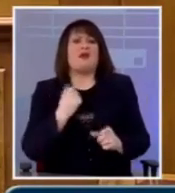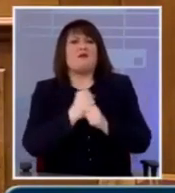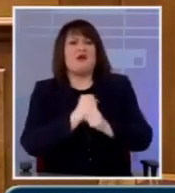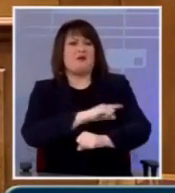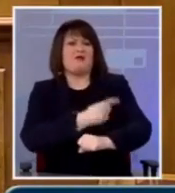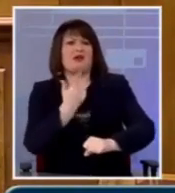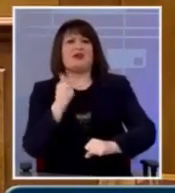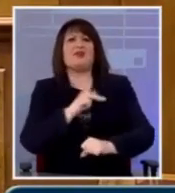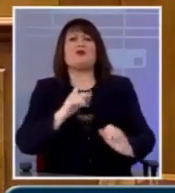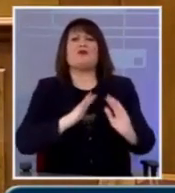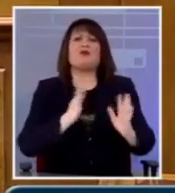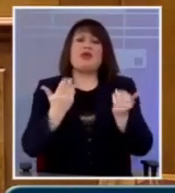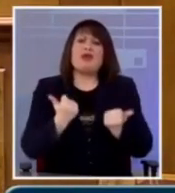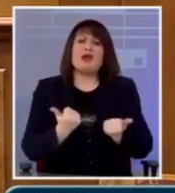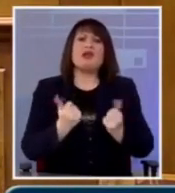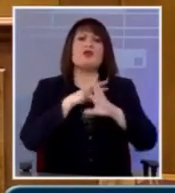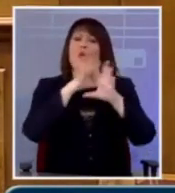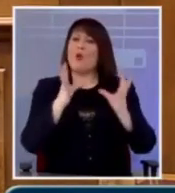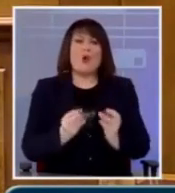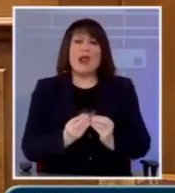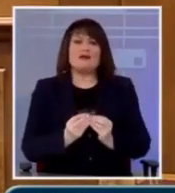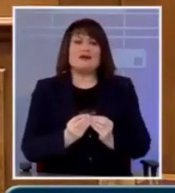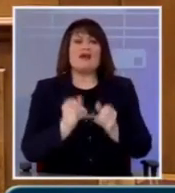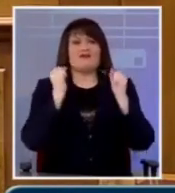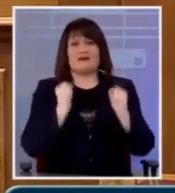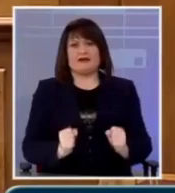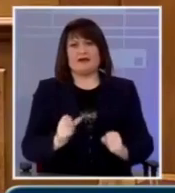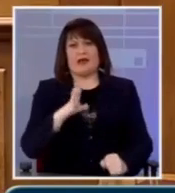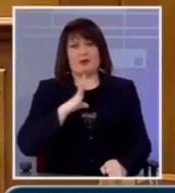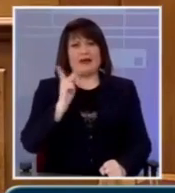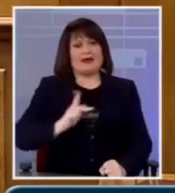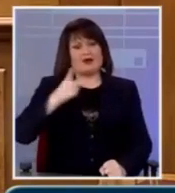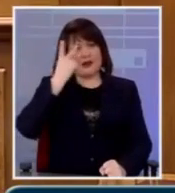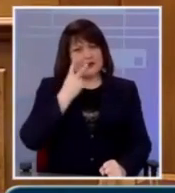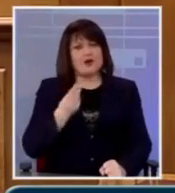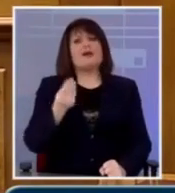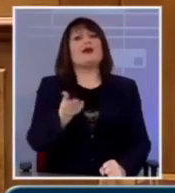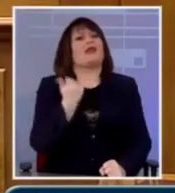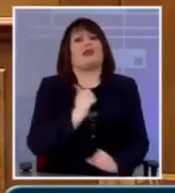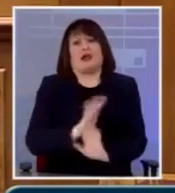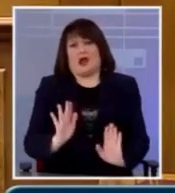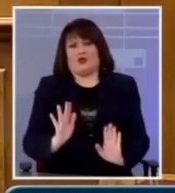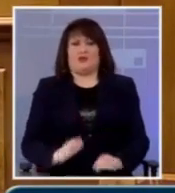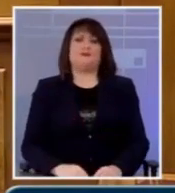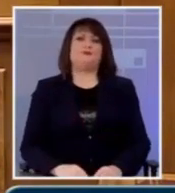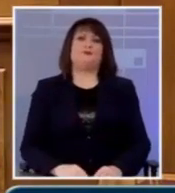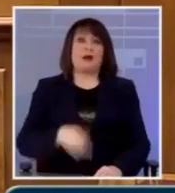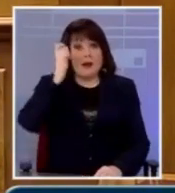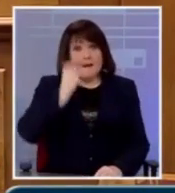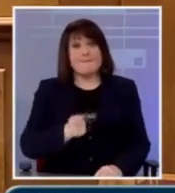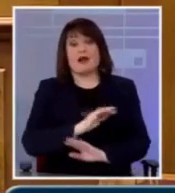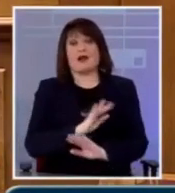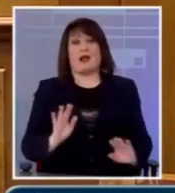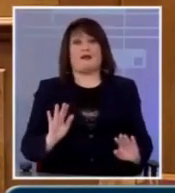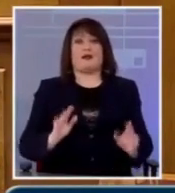κοινωνική φροντίδα έχουν αναιρέσει θεμελιώδη ανθρώπινα και κοινωνικά δικαιώματα στη χώρα μας. Αυτό είναι απαράδεκτο